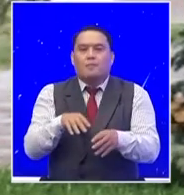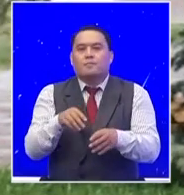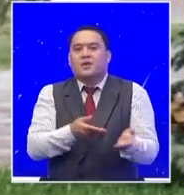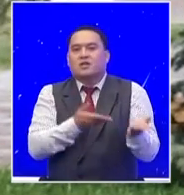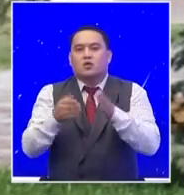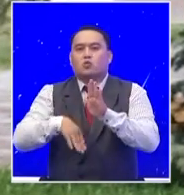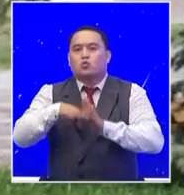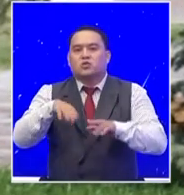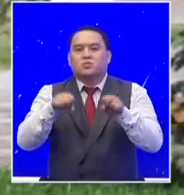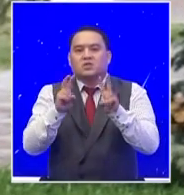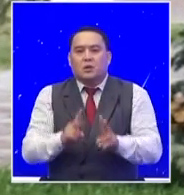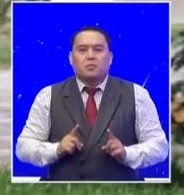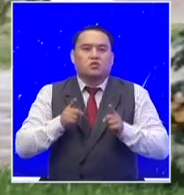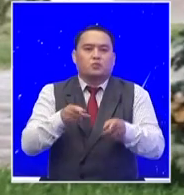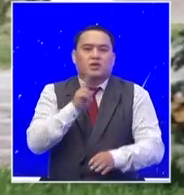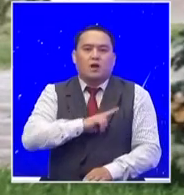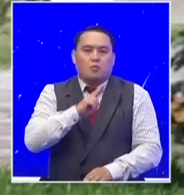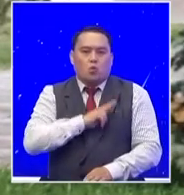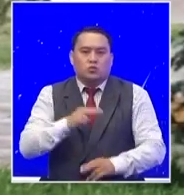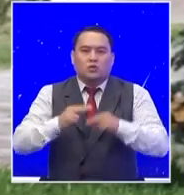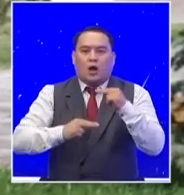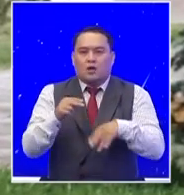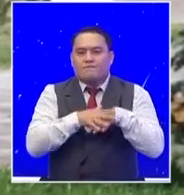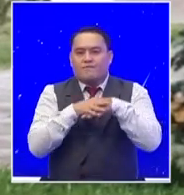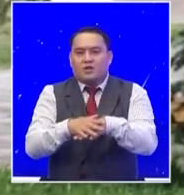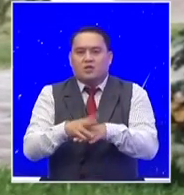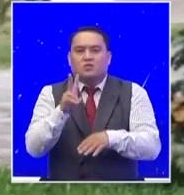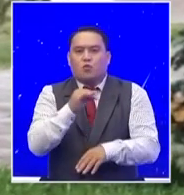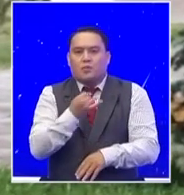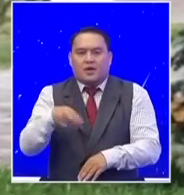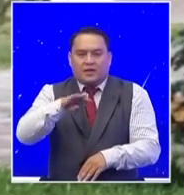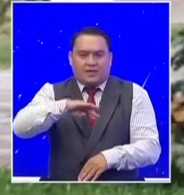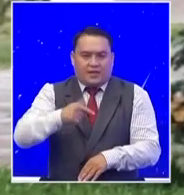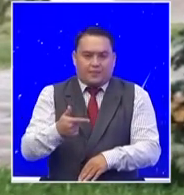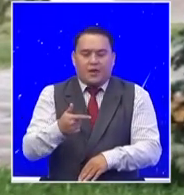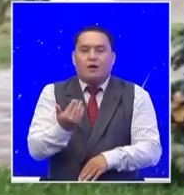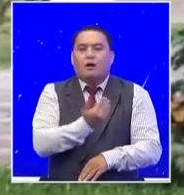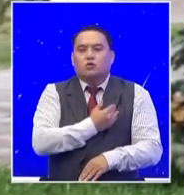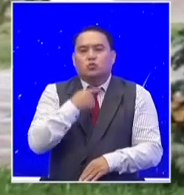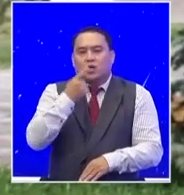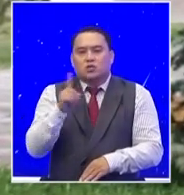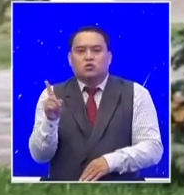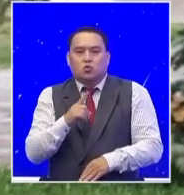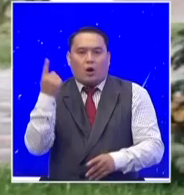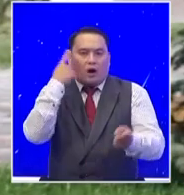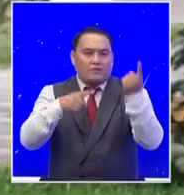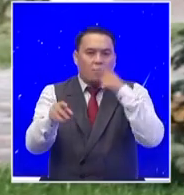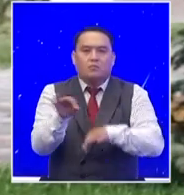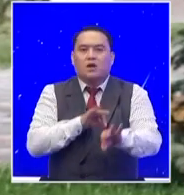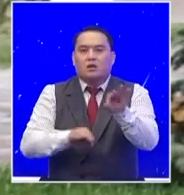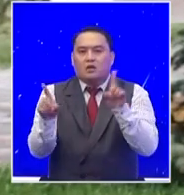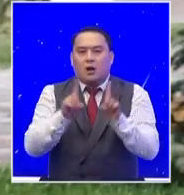пригласили лучших специалистов и приступили к работе. На строительство выделено более 2 миллиардов. В тенге. Хотелось отметить, что автором этого